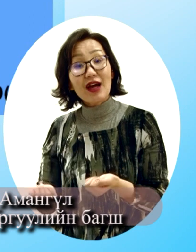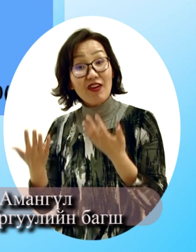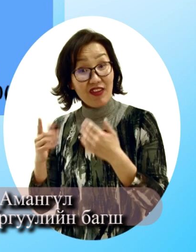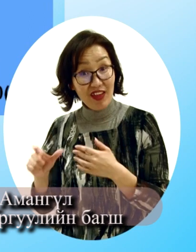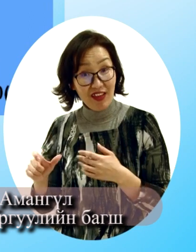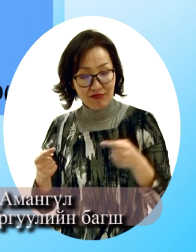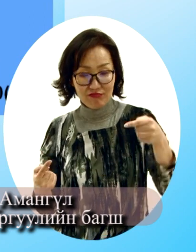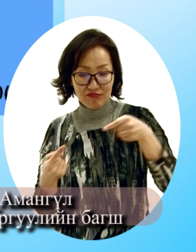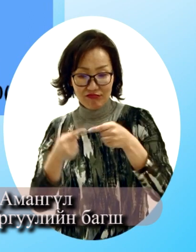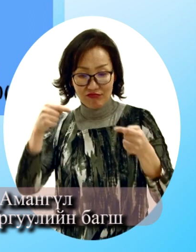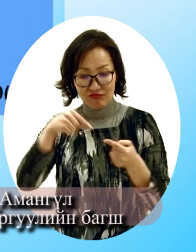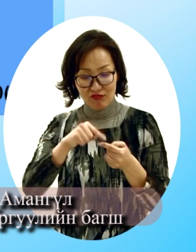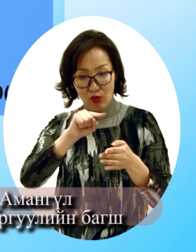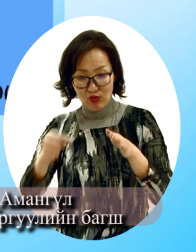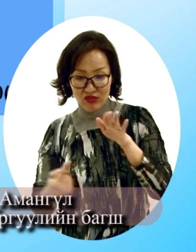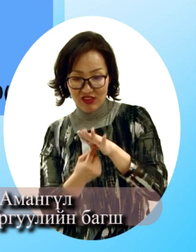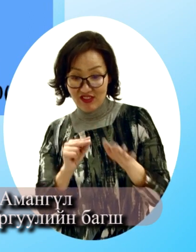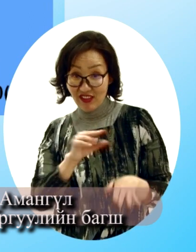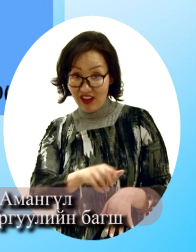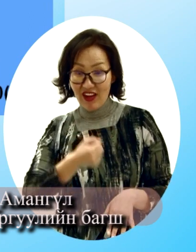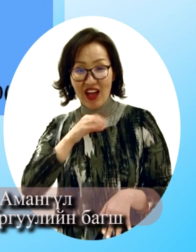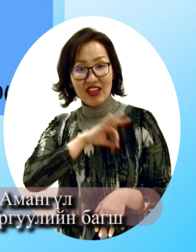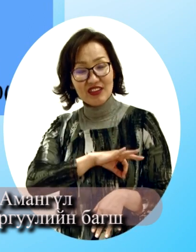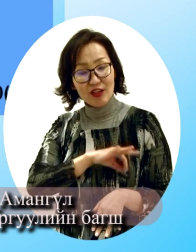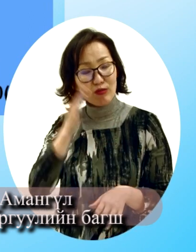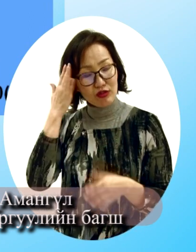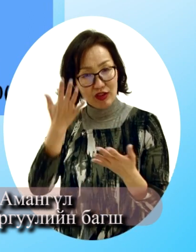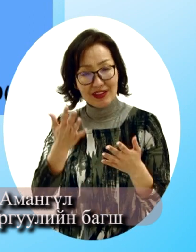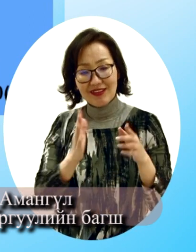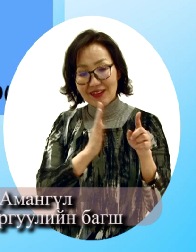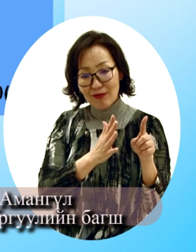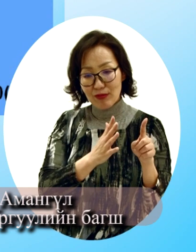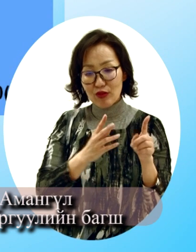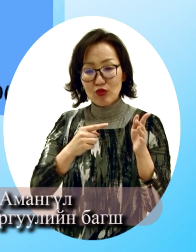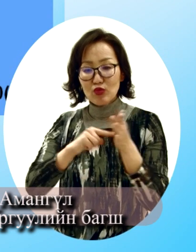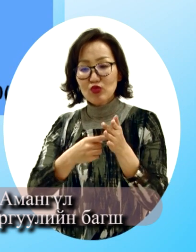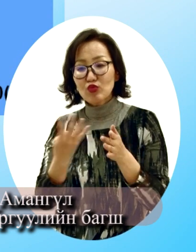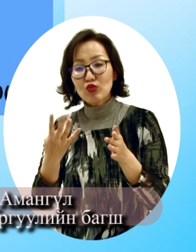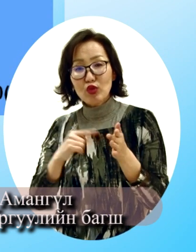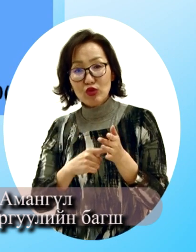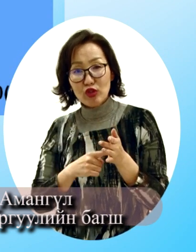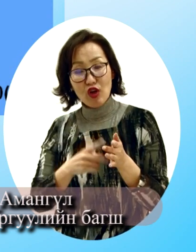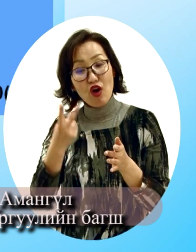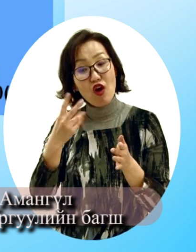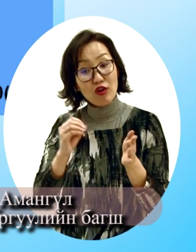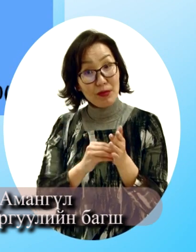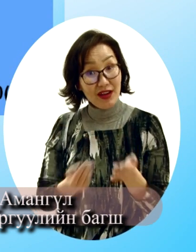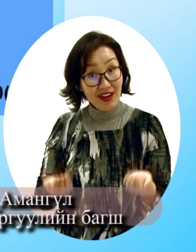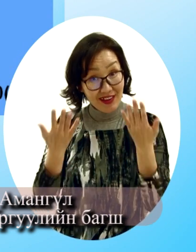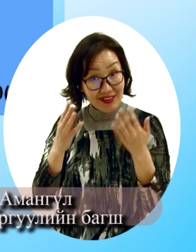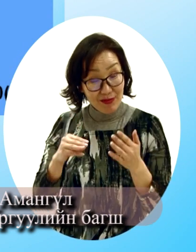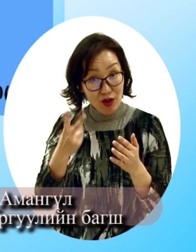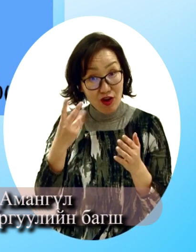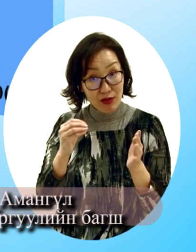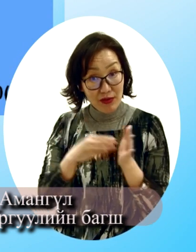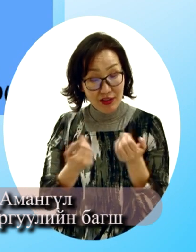пропорциянын касиетин пайдаланып 5000-ды 4000-ге көбөйтөсүң, 20000 чыгат. 20000-ды түзгө